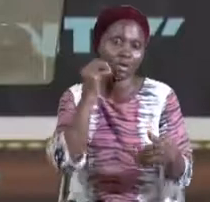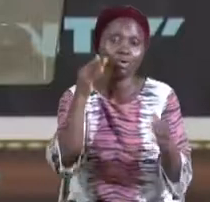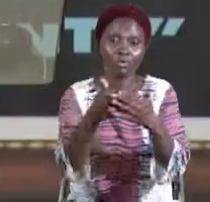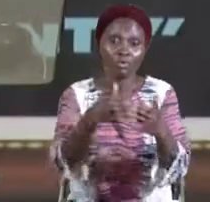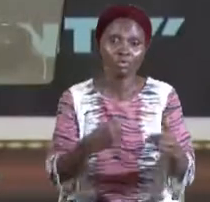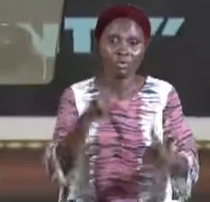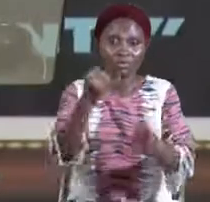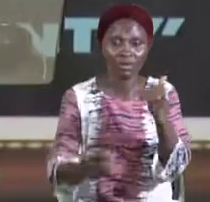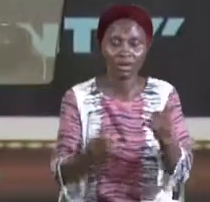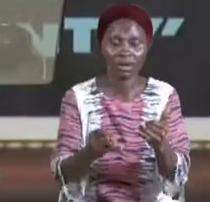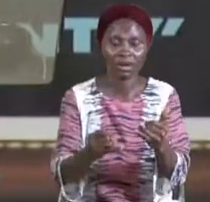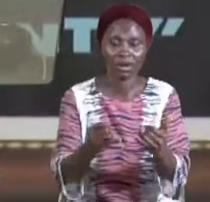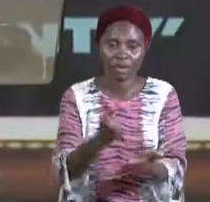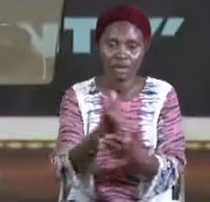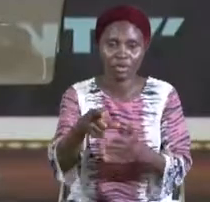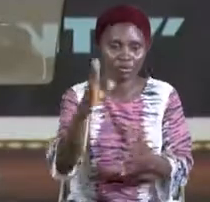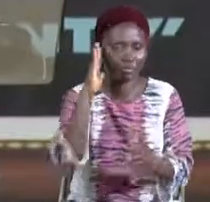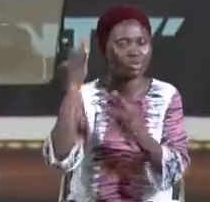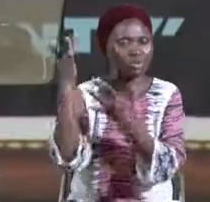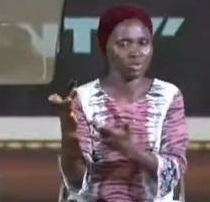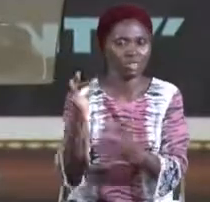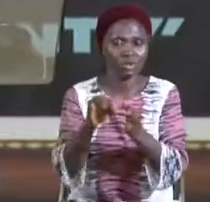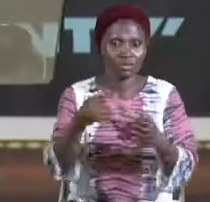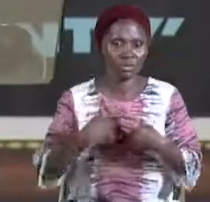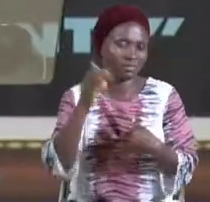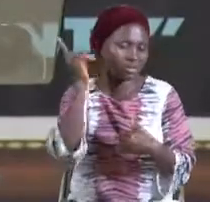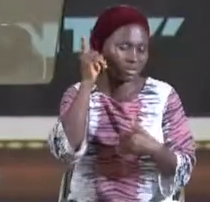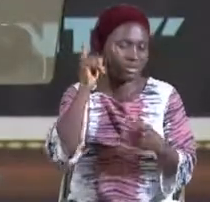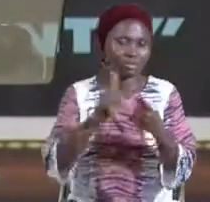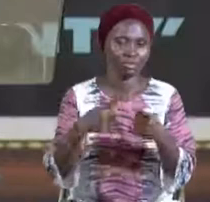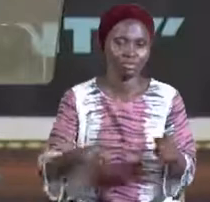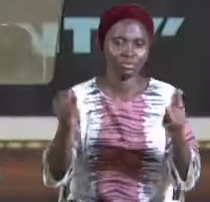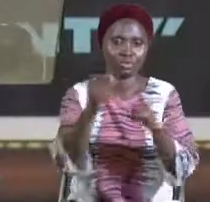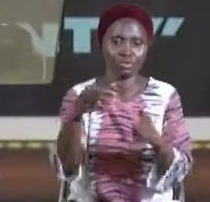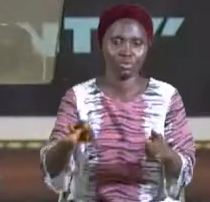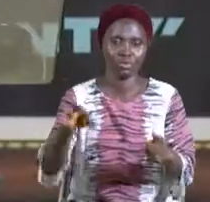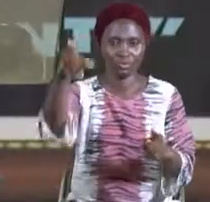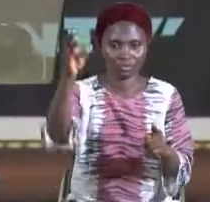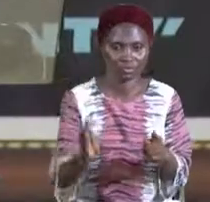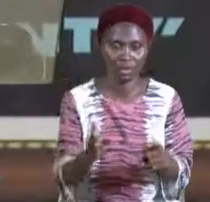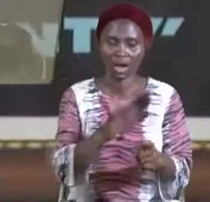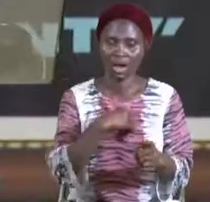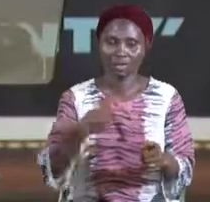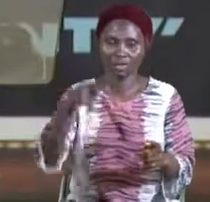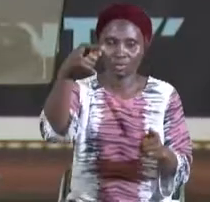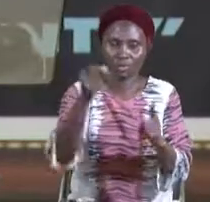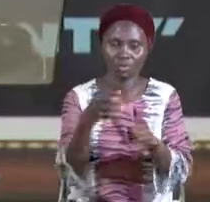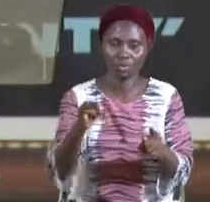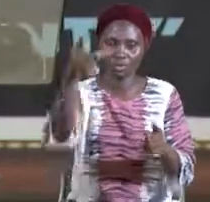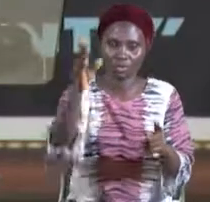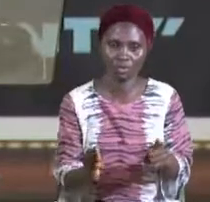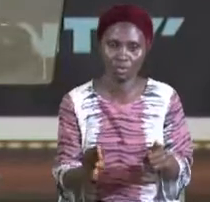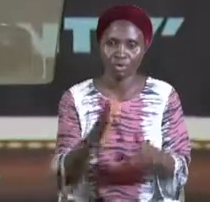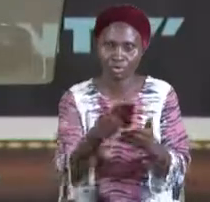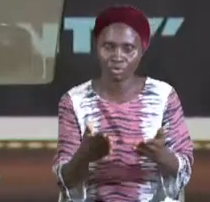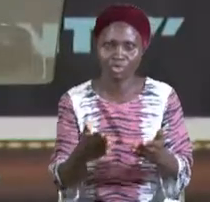dernier Amen. Vous devez attendre. Si vous avez écouté la parole de Dieu et que la parole de Dieu vous révèle quelque chose